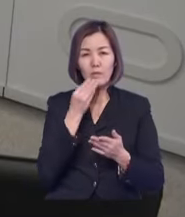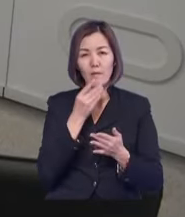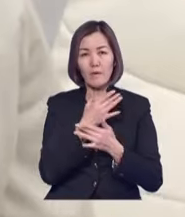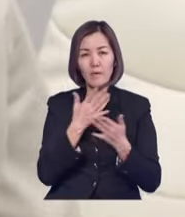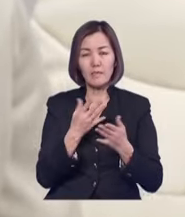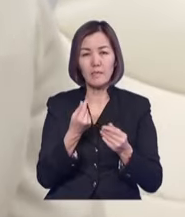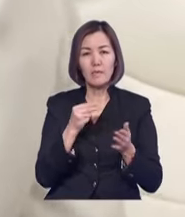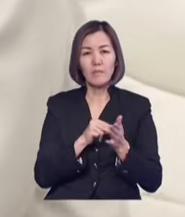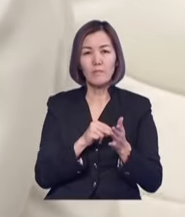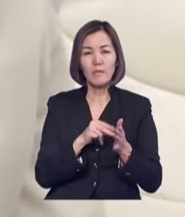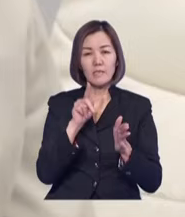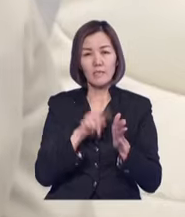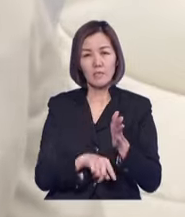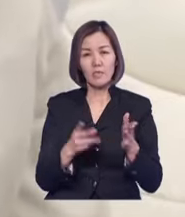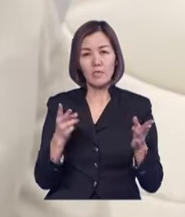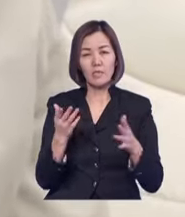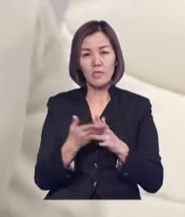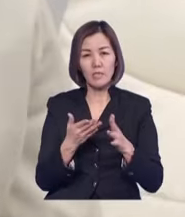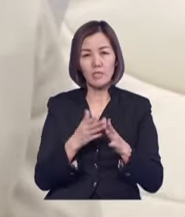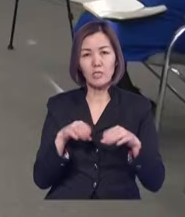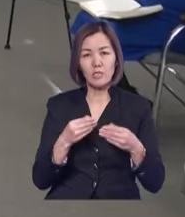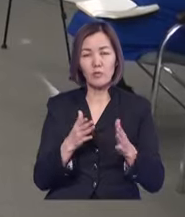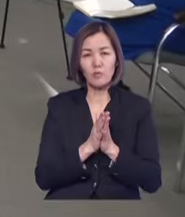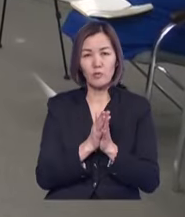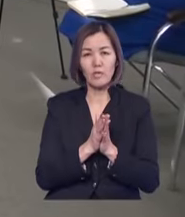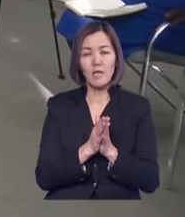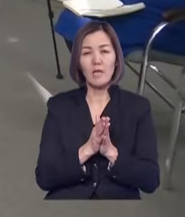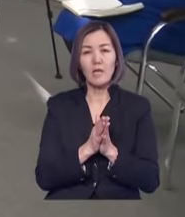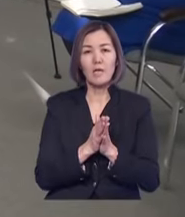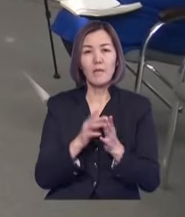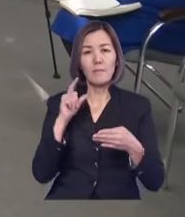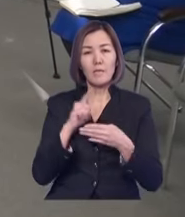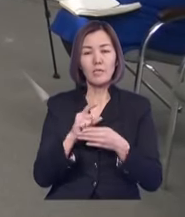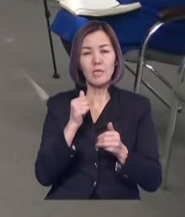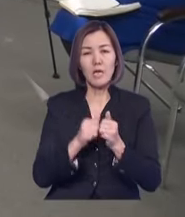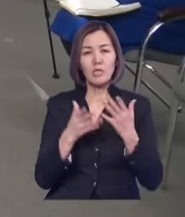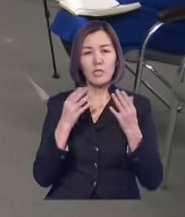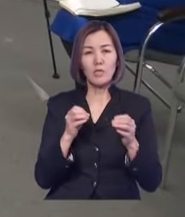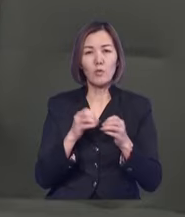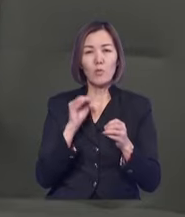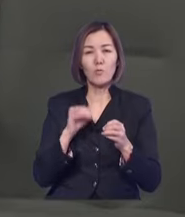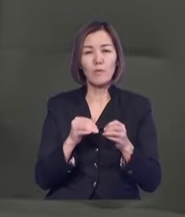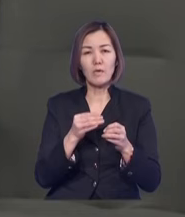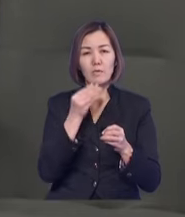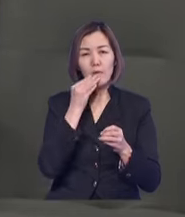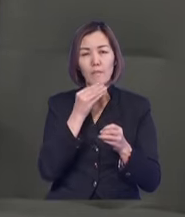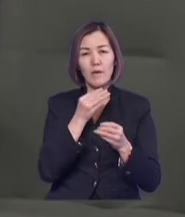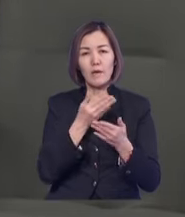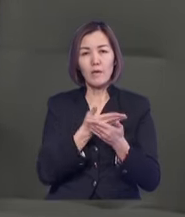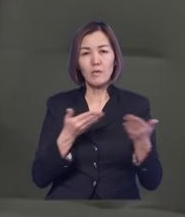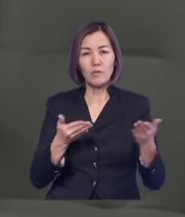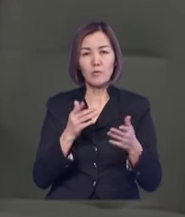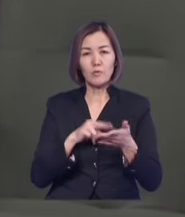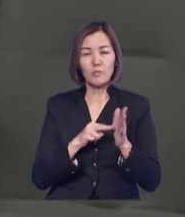азық-түліктердің бағасына мүмкіндігінше жеңілдік жасауды сұрады. Облыс аумағындағы мешіттерде күн сайын 10 мыңға жуық адамға ауызашар беріледі деп жоспарланып